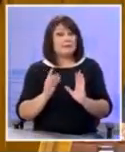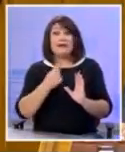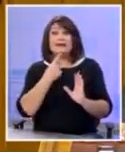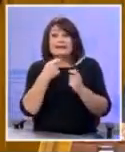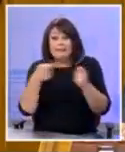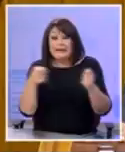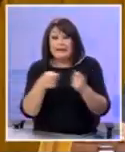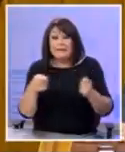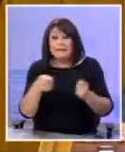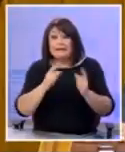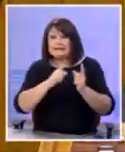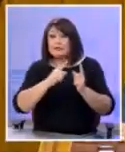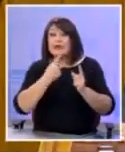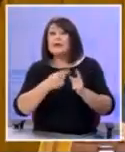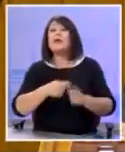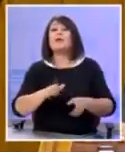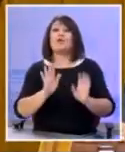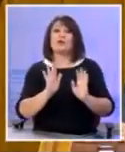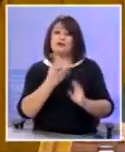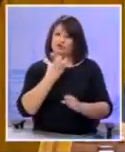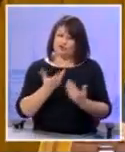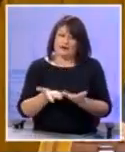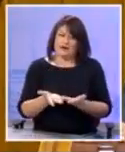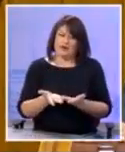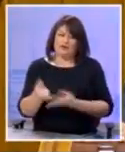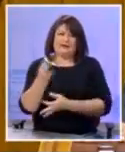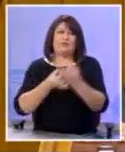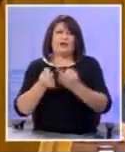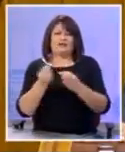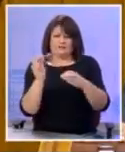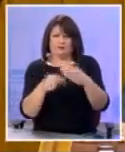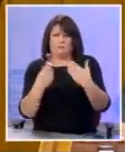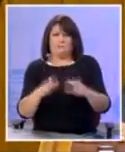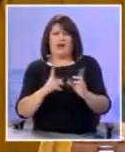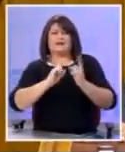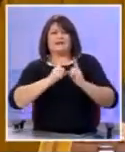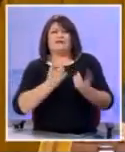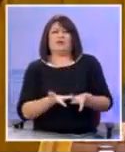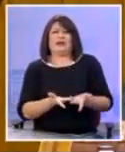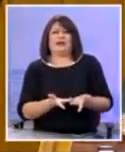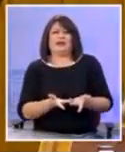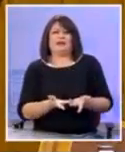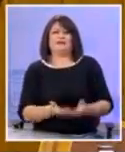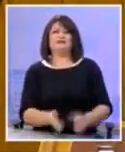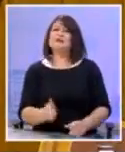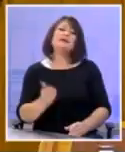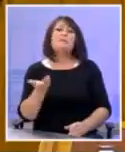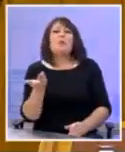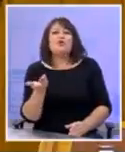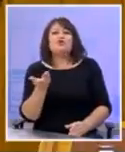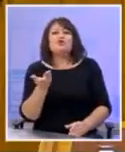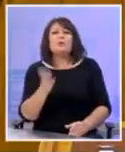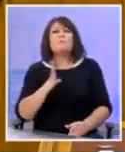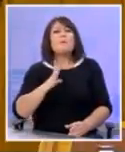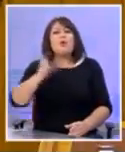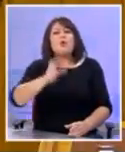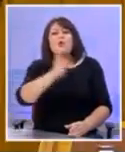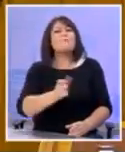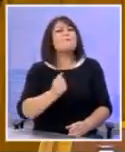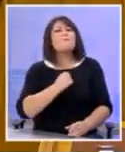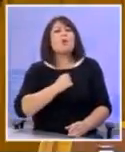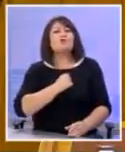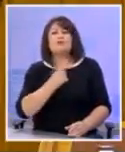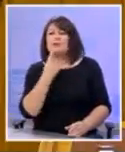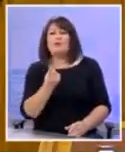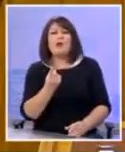της Συμφωνίας αυτής. Μα είναι σοβαρό επιχείρημα αυτό? Πώς πιστεύετε θα κρίνουν οι πολίτες τις θέσεις